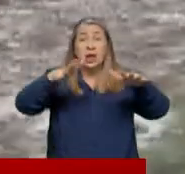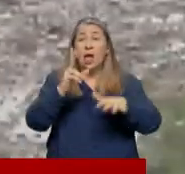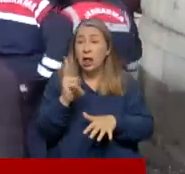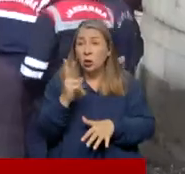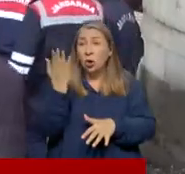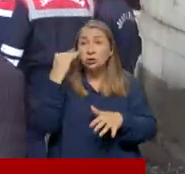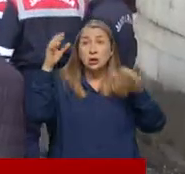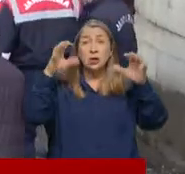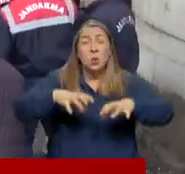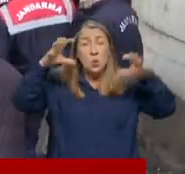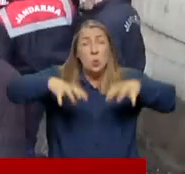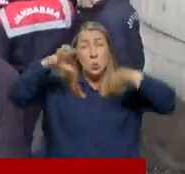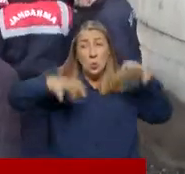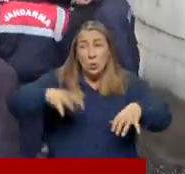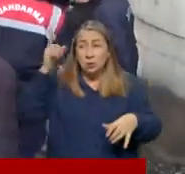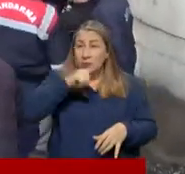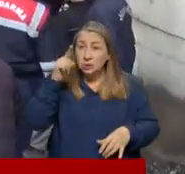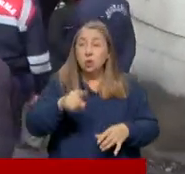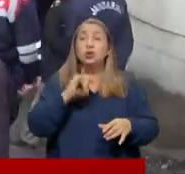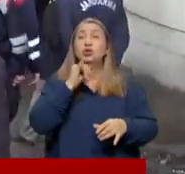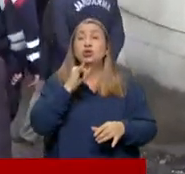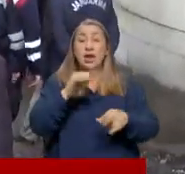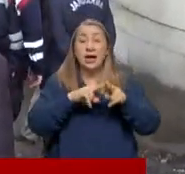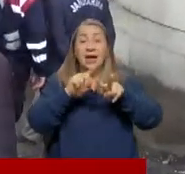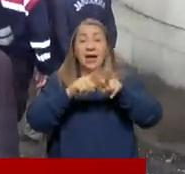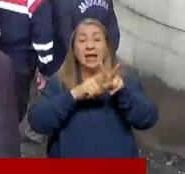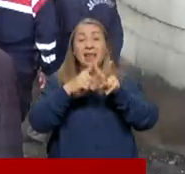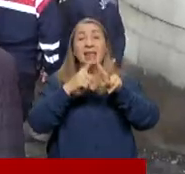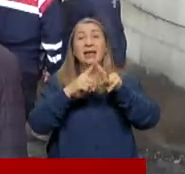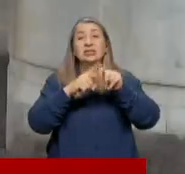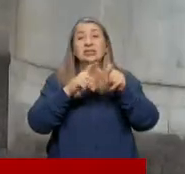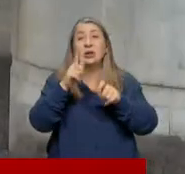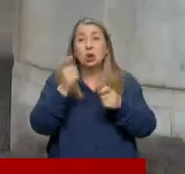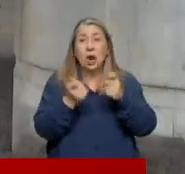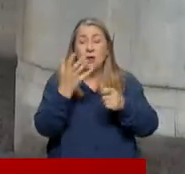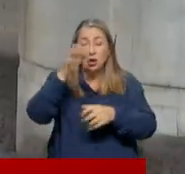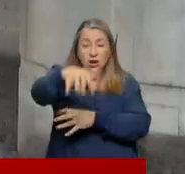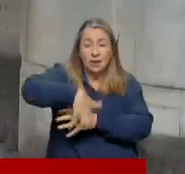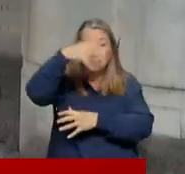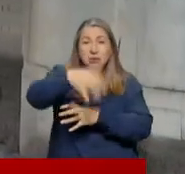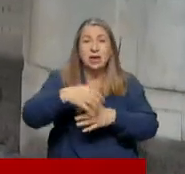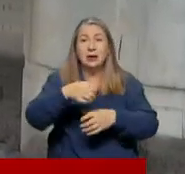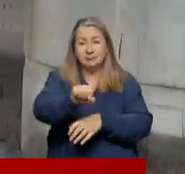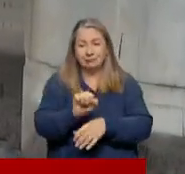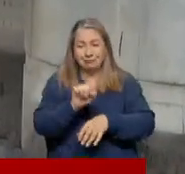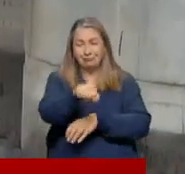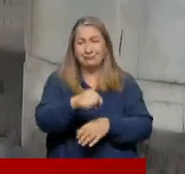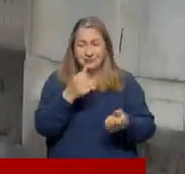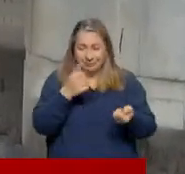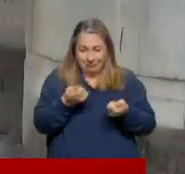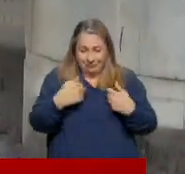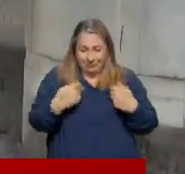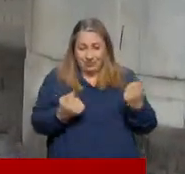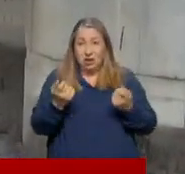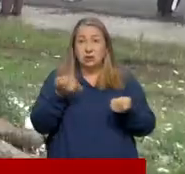iki gün önce başlayan kuvvetli yağış yüzünden Düzce Kaynaşlı'da görev başında olan kepçe operatörü Okan bayrak iş